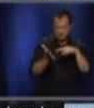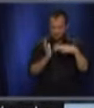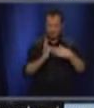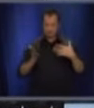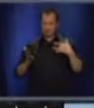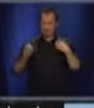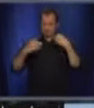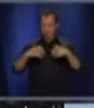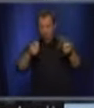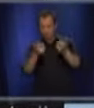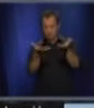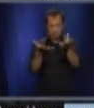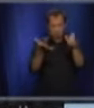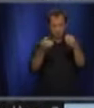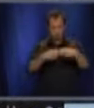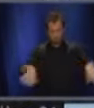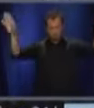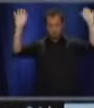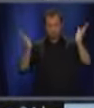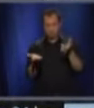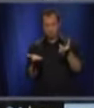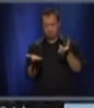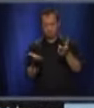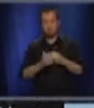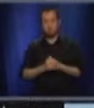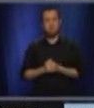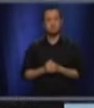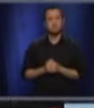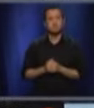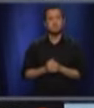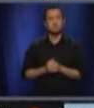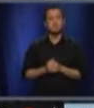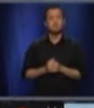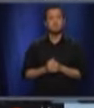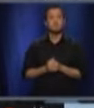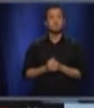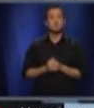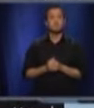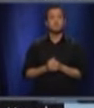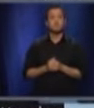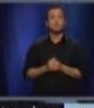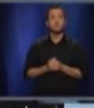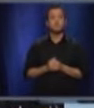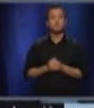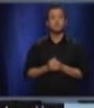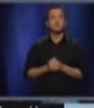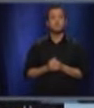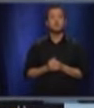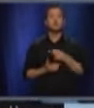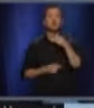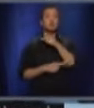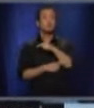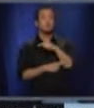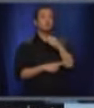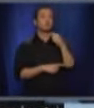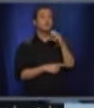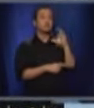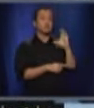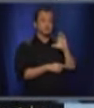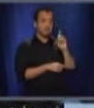de la situation là, ici au Québec avec le nombre de cas? Bon. Rappelez-vous, puis c'est pour ça que la semaine dernière, on a